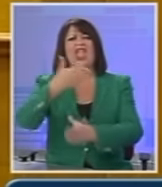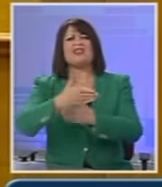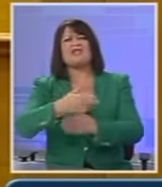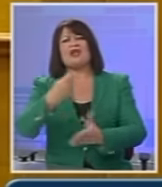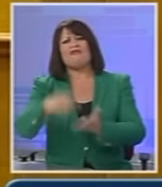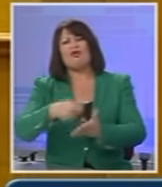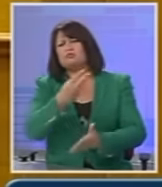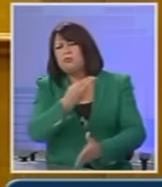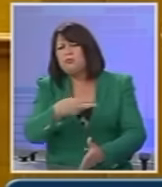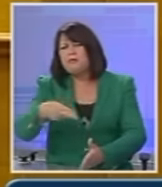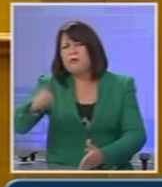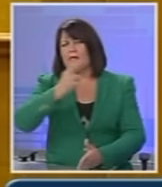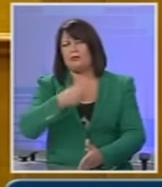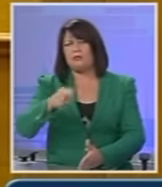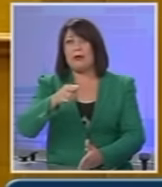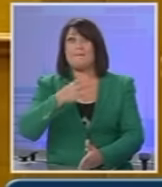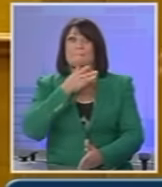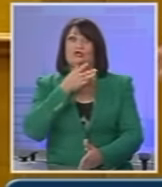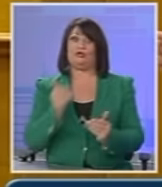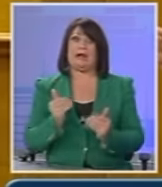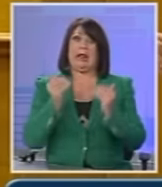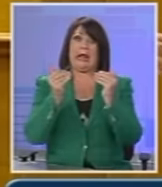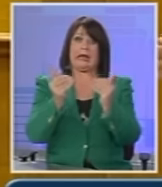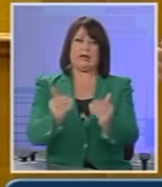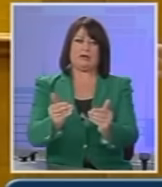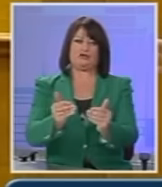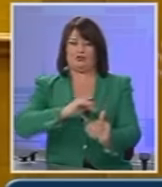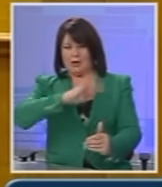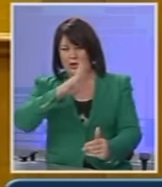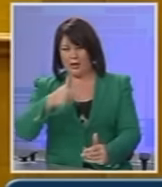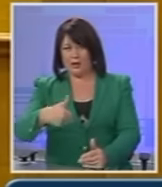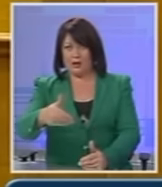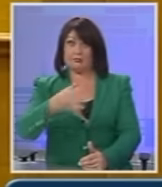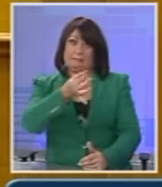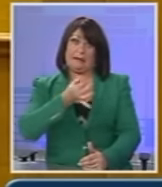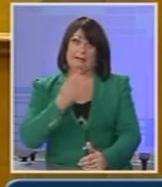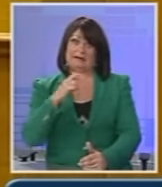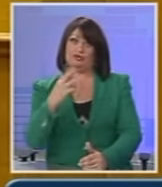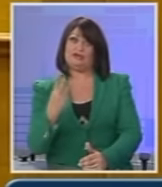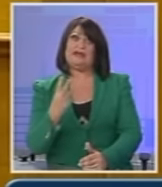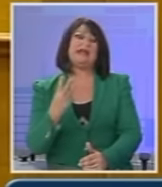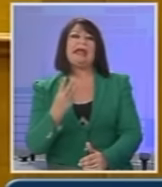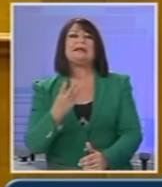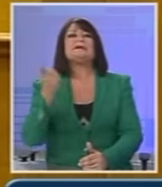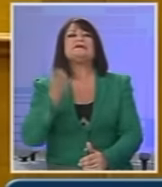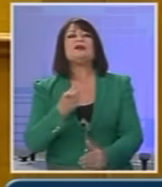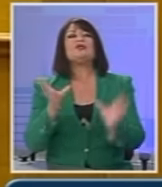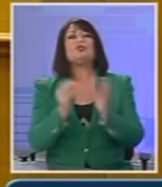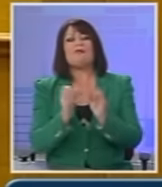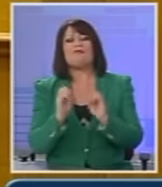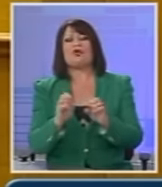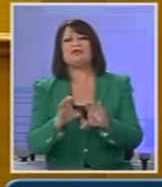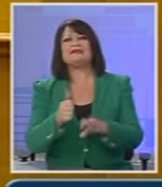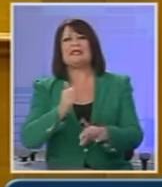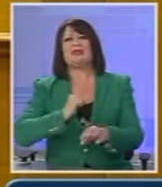Και αναστέλλεται προσωρινά για κάποιο χρονικό διάστημα, μας λέτε, το 23% στα φροντιστήρια και την ιδιωτική